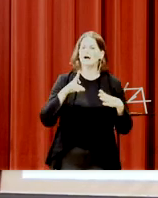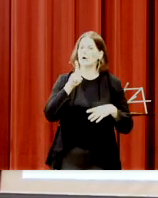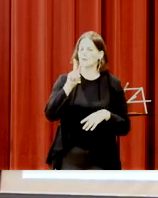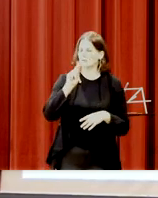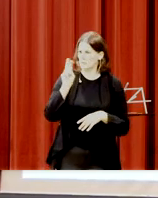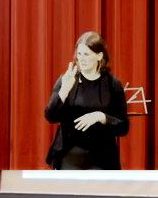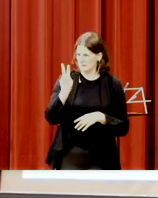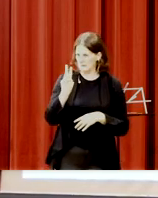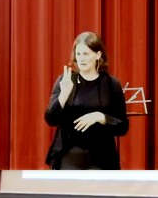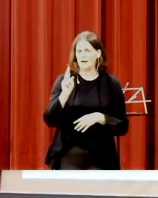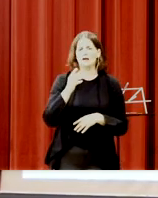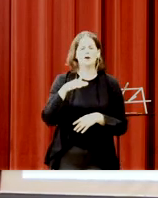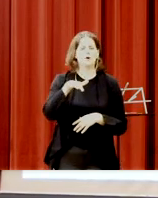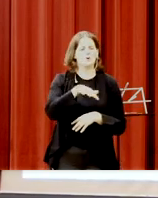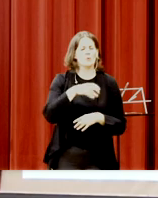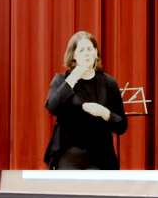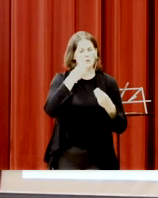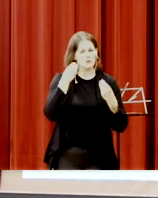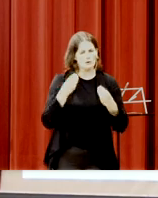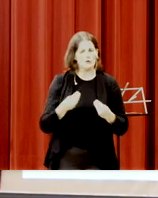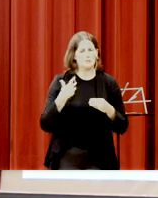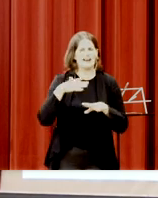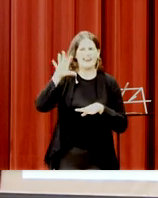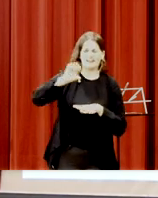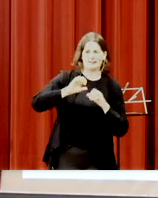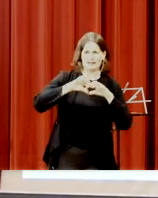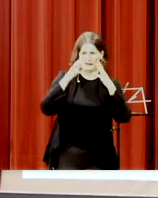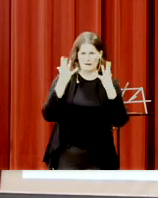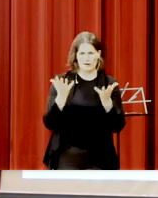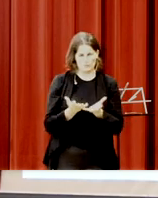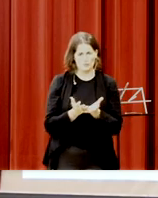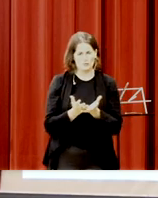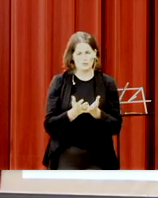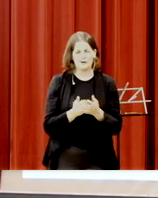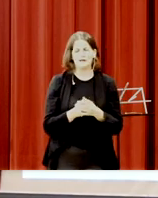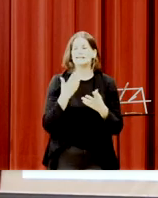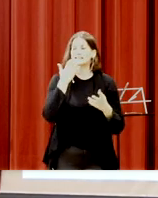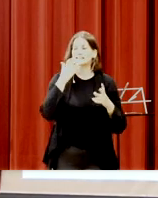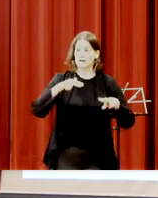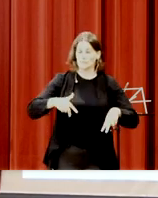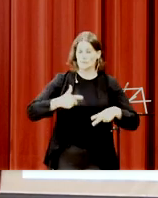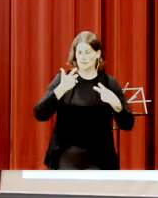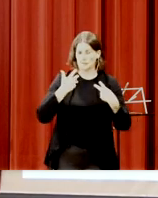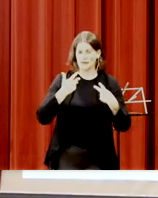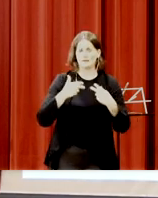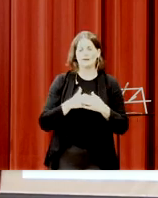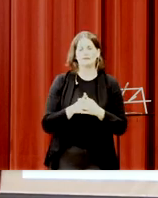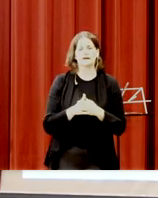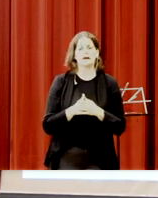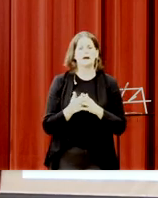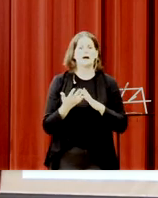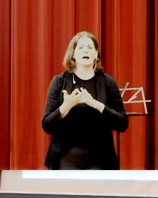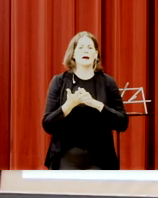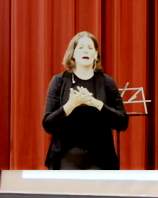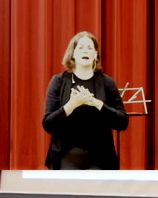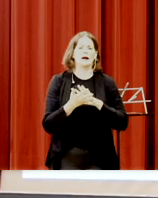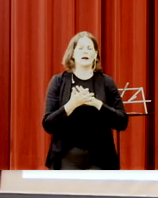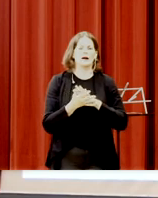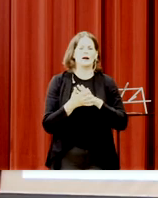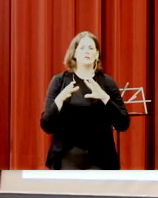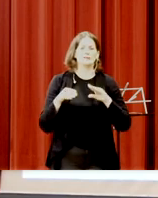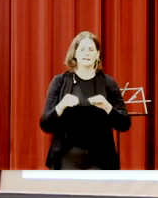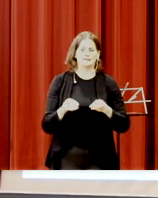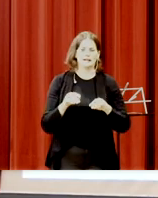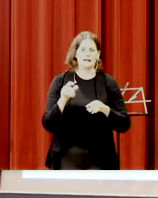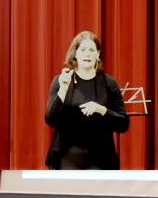en paraules de l'amic Antonio González San Martí, més conegut com Chacho, ho havia de dir,